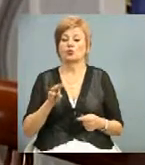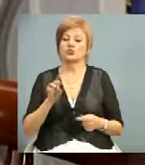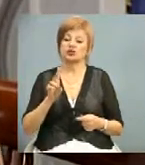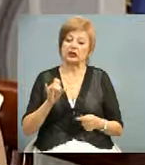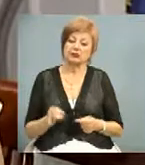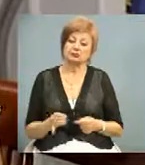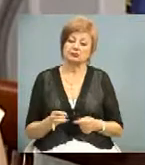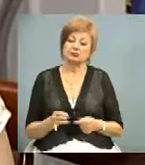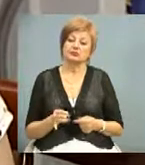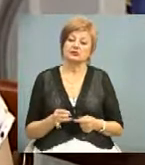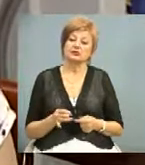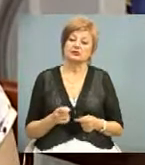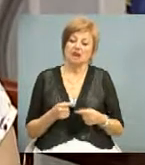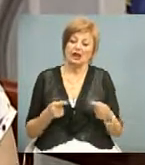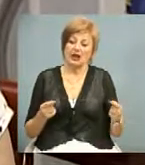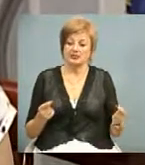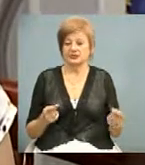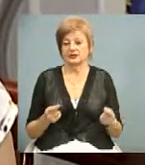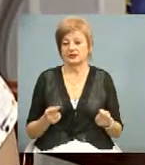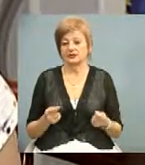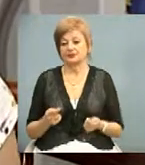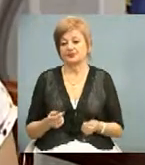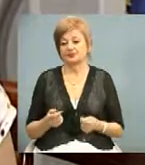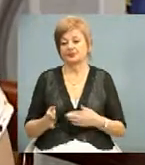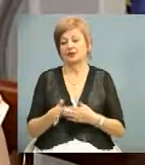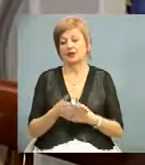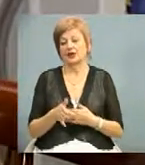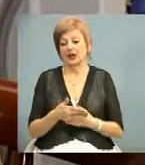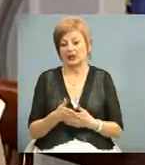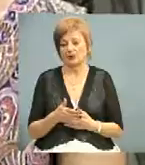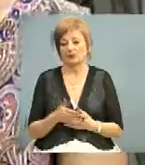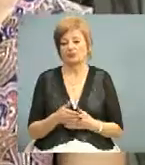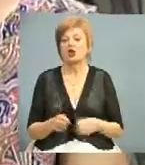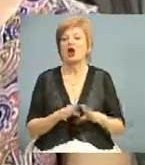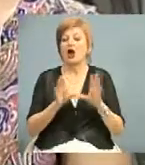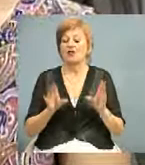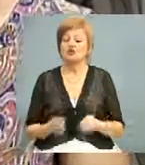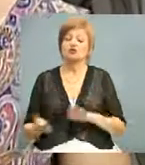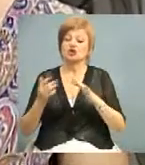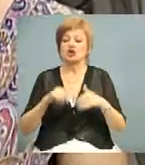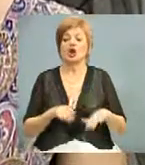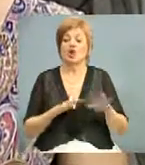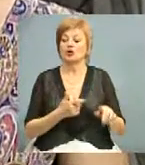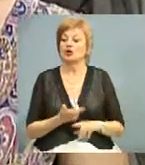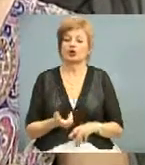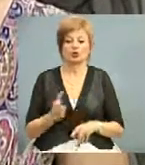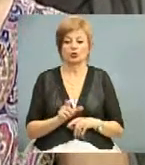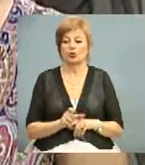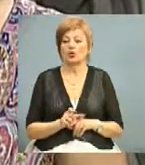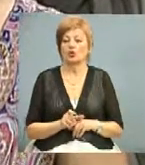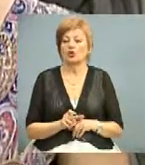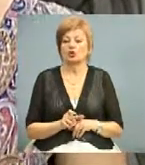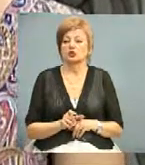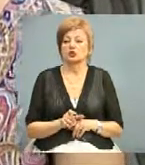ракушки, різнообразні, різної риби. Взагалі океан – це дуже багато він чого в